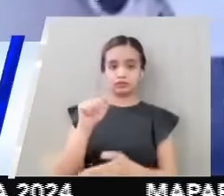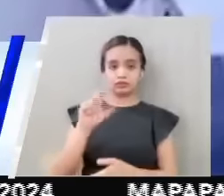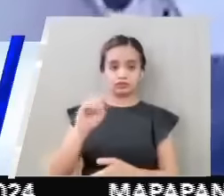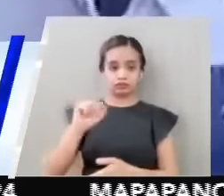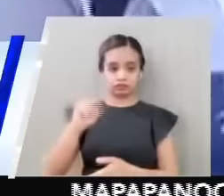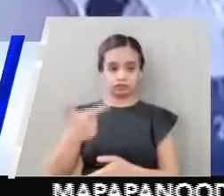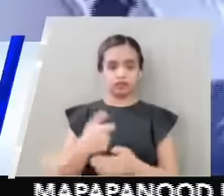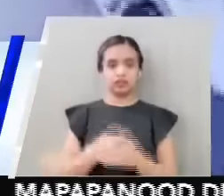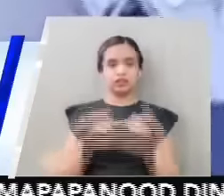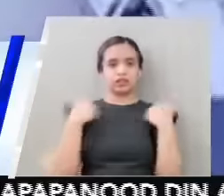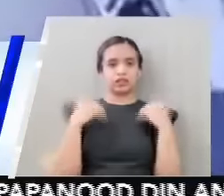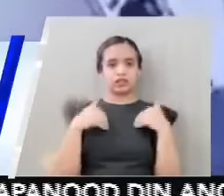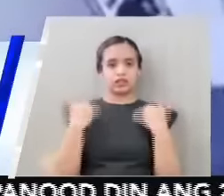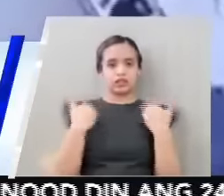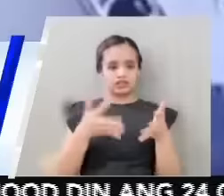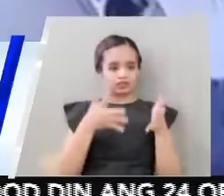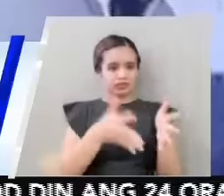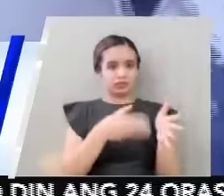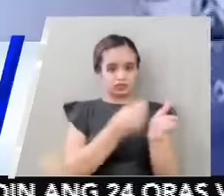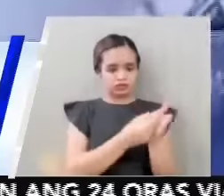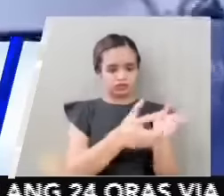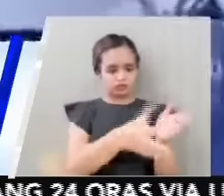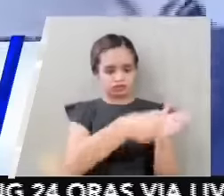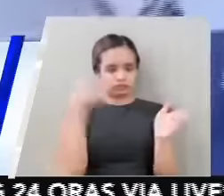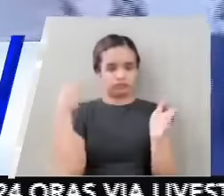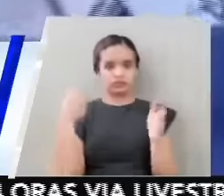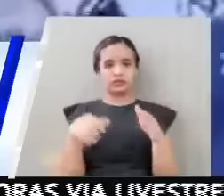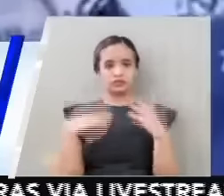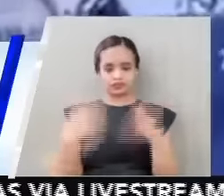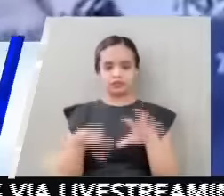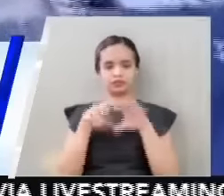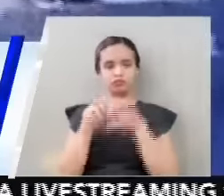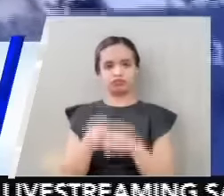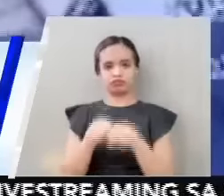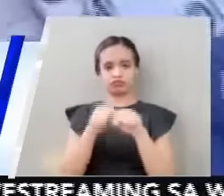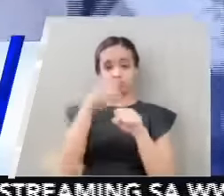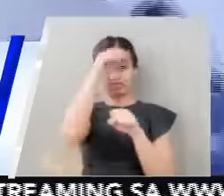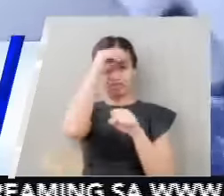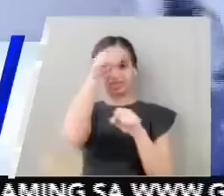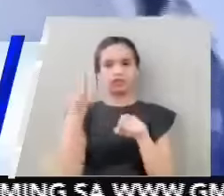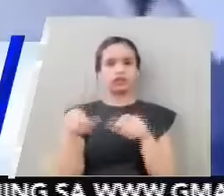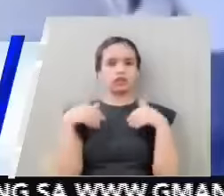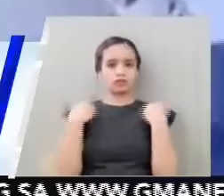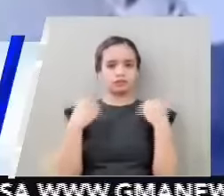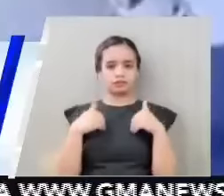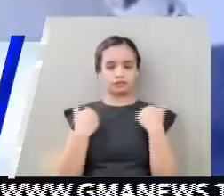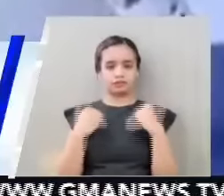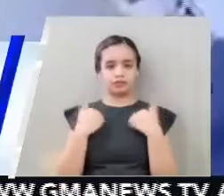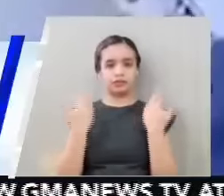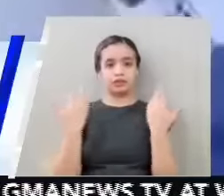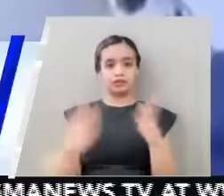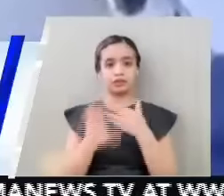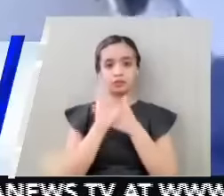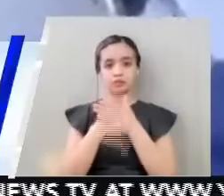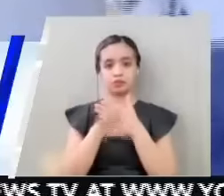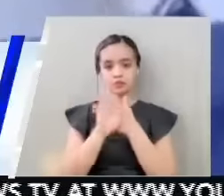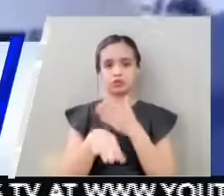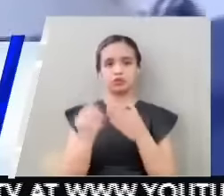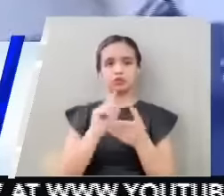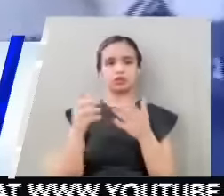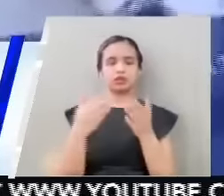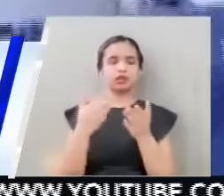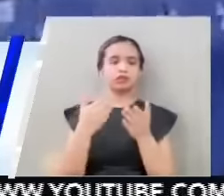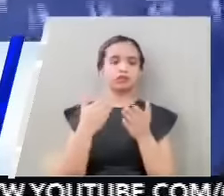ng naiwang wallet at cellphone. Nahuli ang lalaki na napag-alamang menor de edad. Nabawi ang mga ninakaw. Isinangguni ng PNP